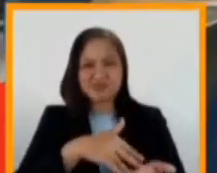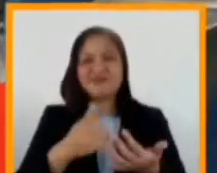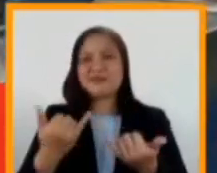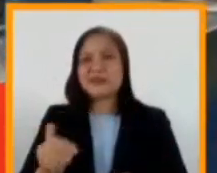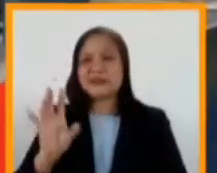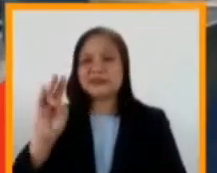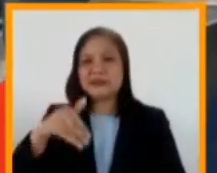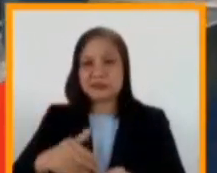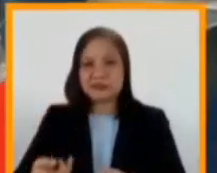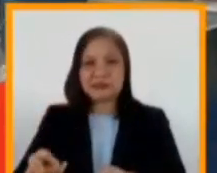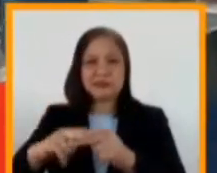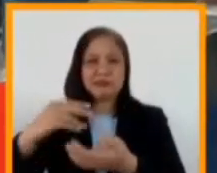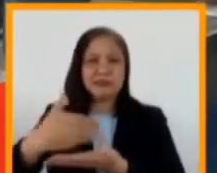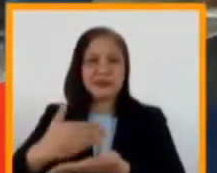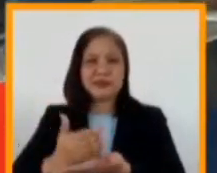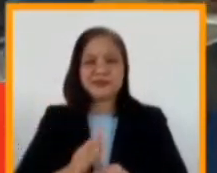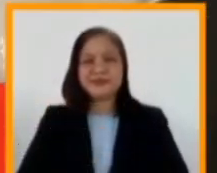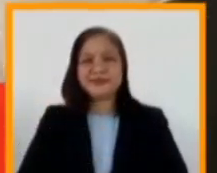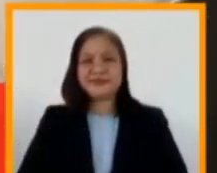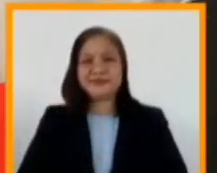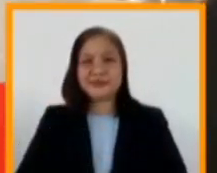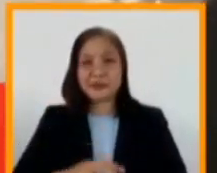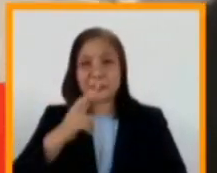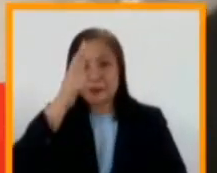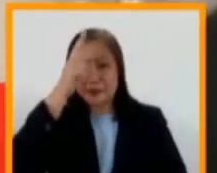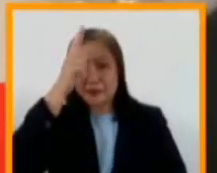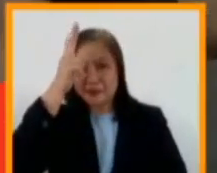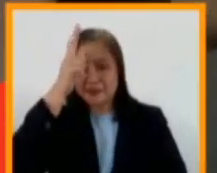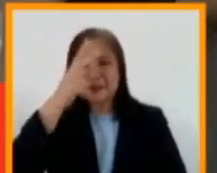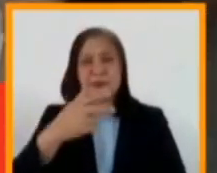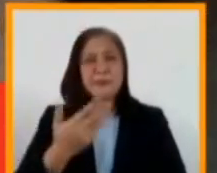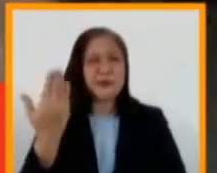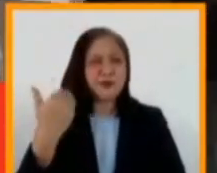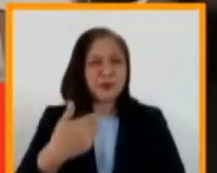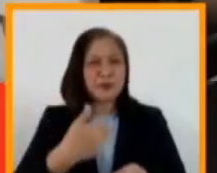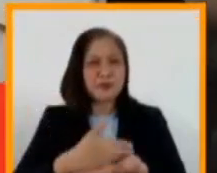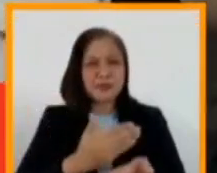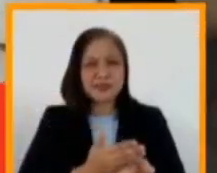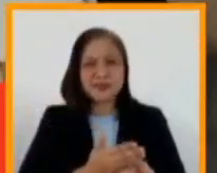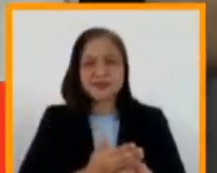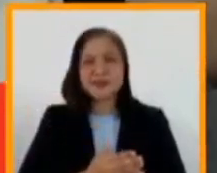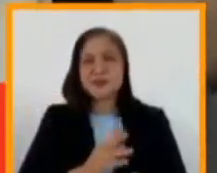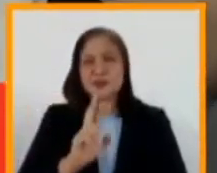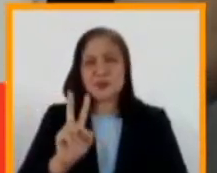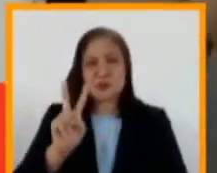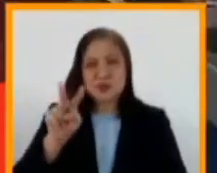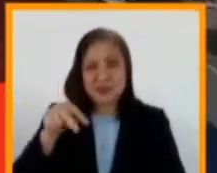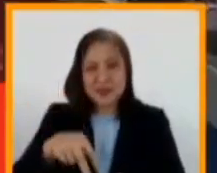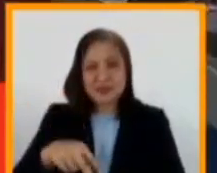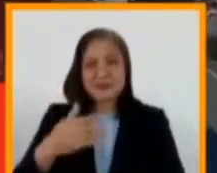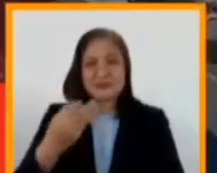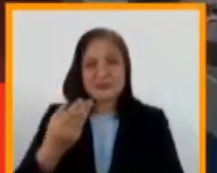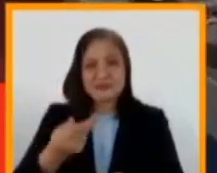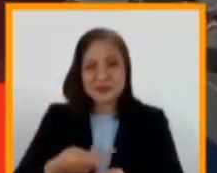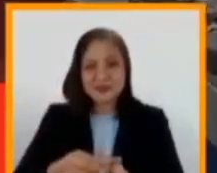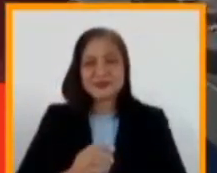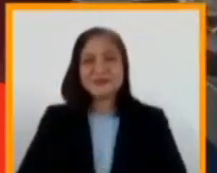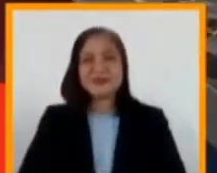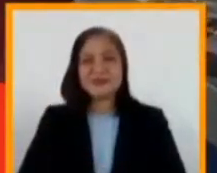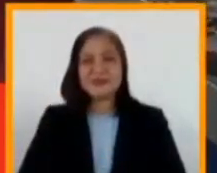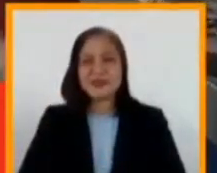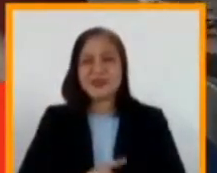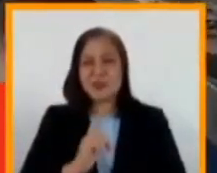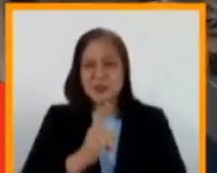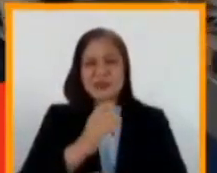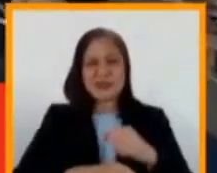na 1,700 pesos ang puhunan dati, 2,000 pesos na ngayon. Mahigit 20 taon na siya sa ganitong negosyo. Pag madaling araw, mga kapwa